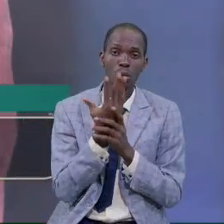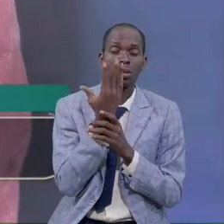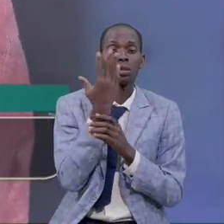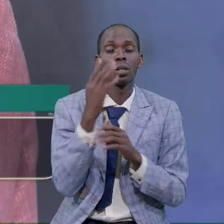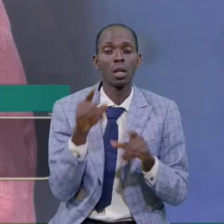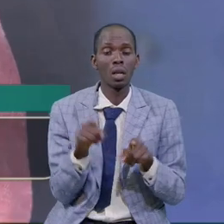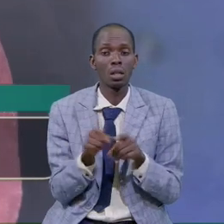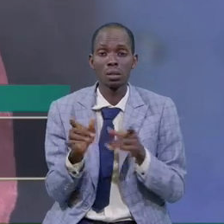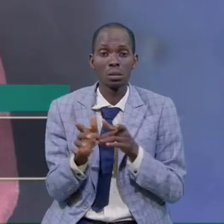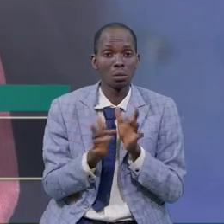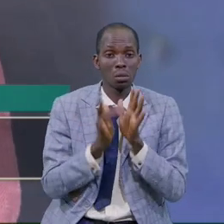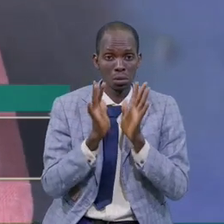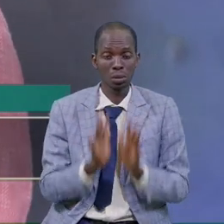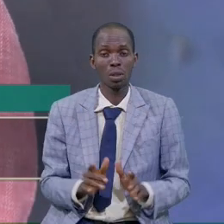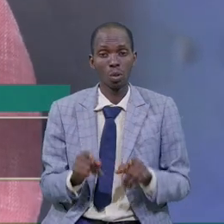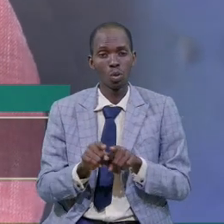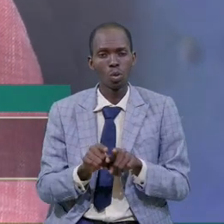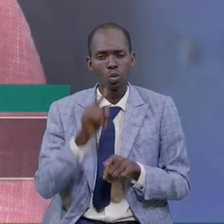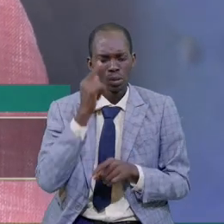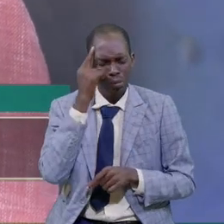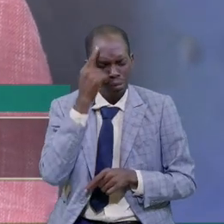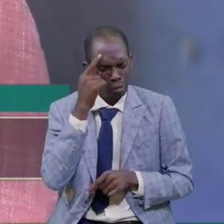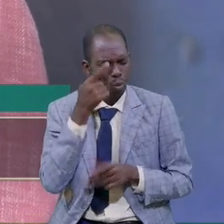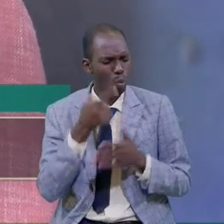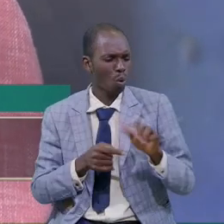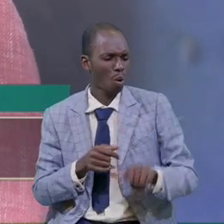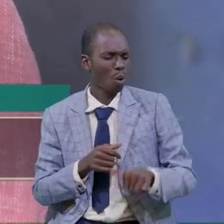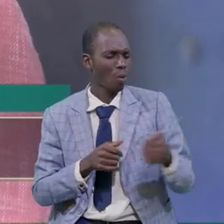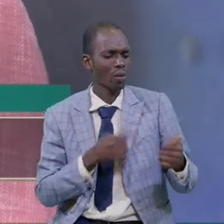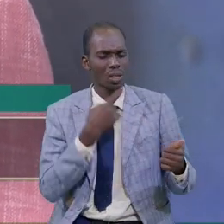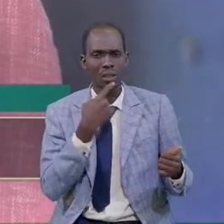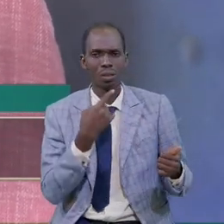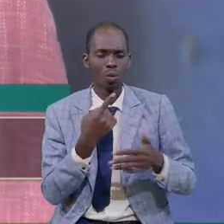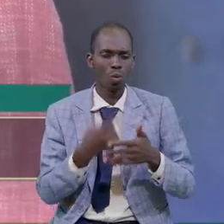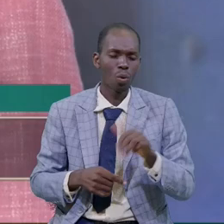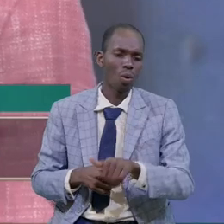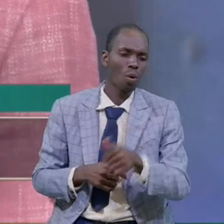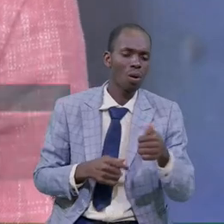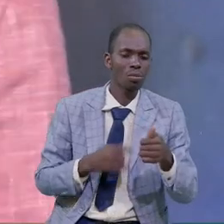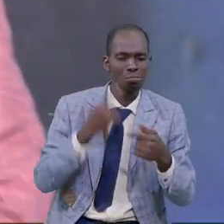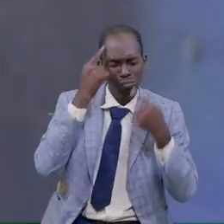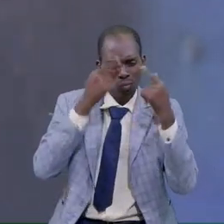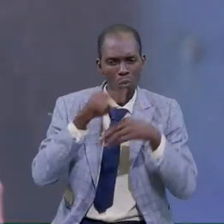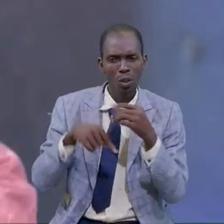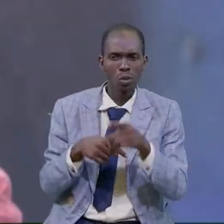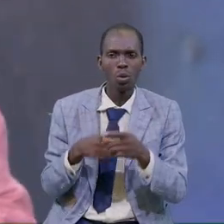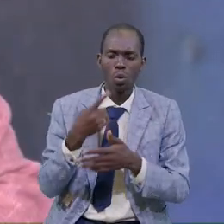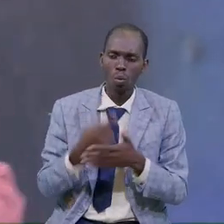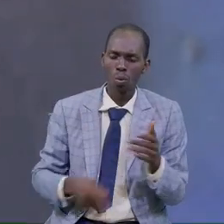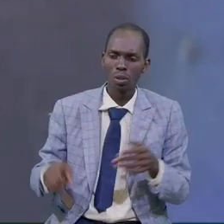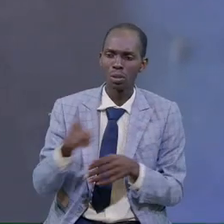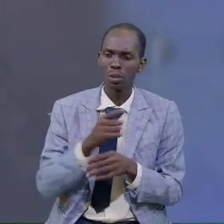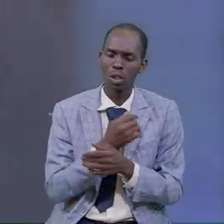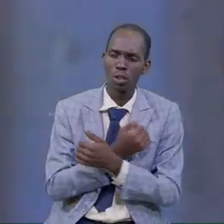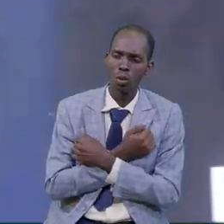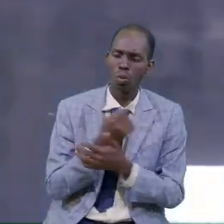chrétiens, vous pensez à ce qu'ils disent, à ce qu'ils aiment, à ce qu'ils haïssent, à ce